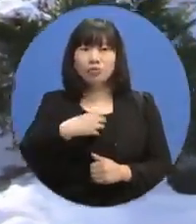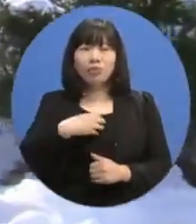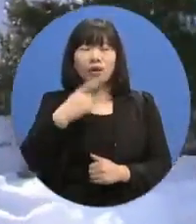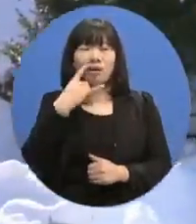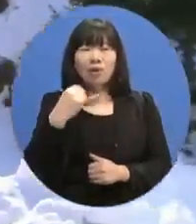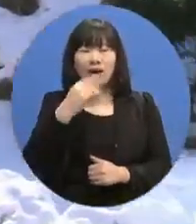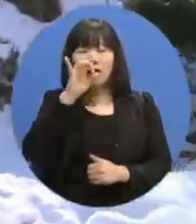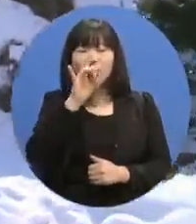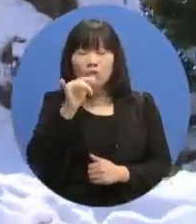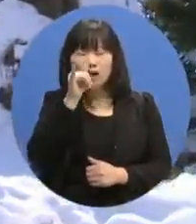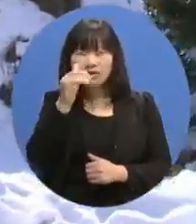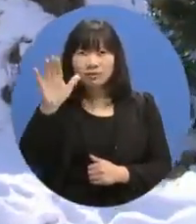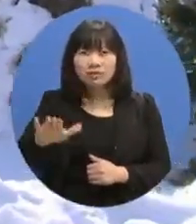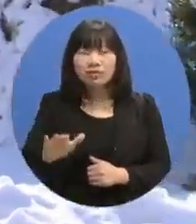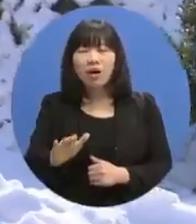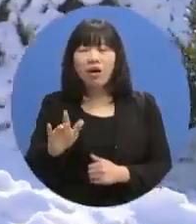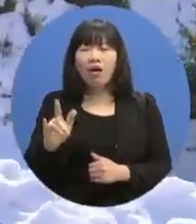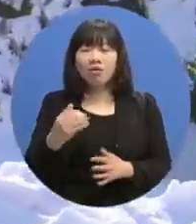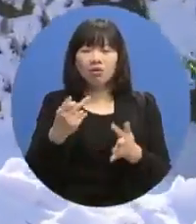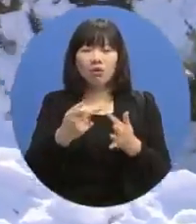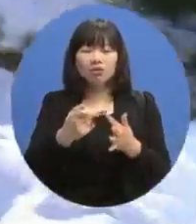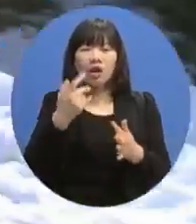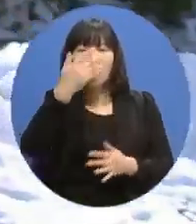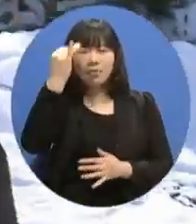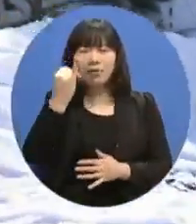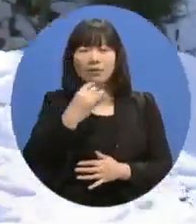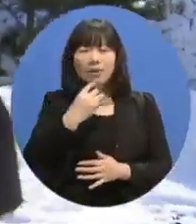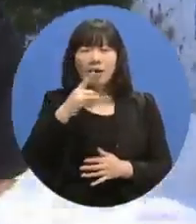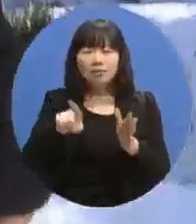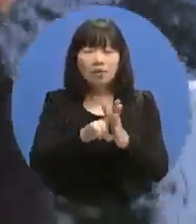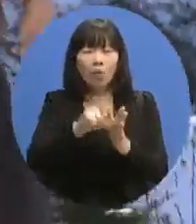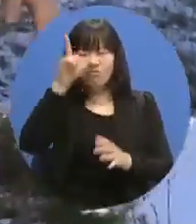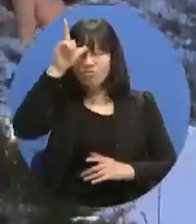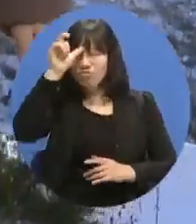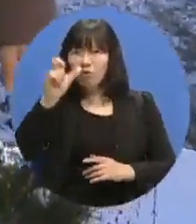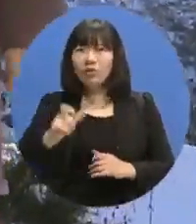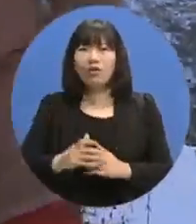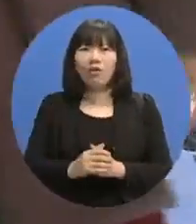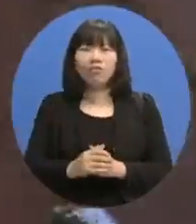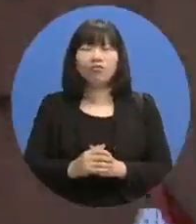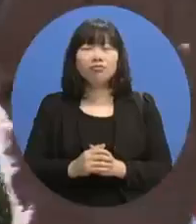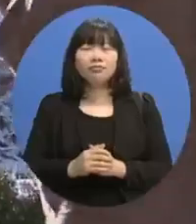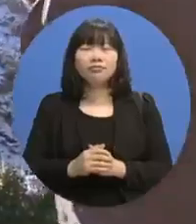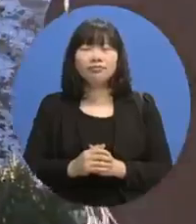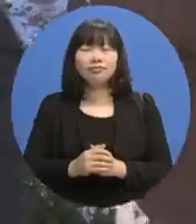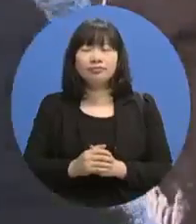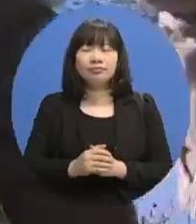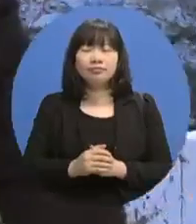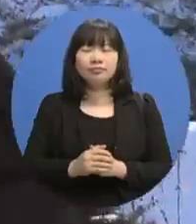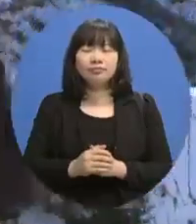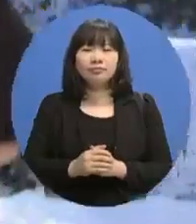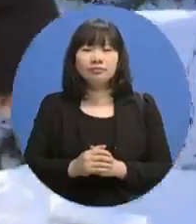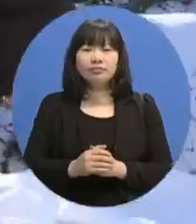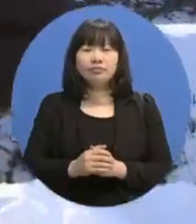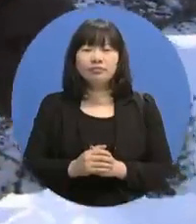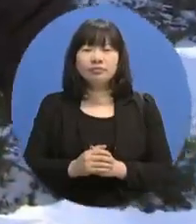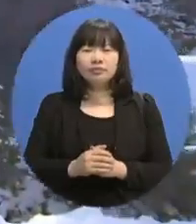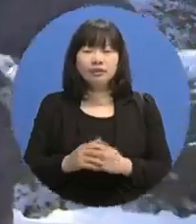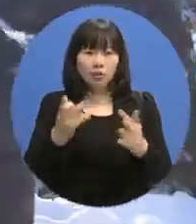엄마가 안 된다고 해도 고야는 할머니만 믿고 고집을 부립니다. 나랑 같이 해. 고야